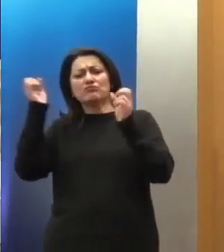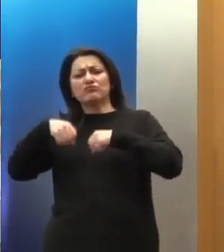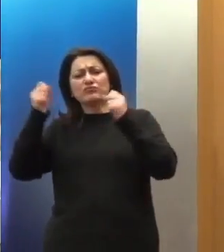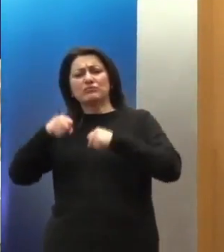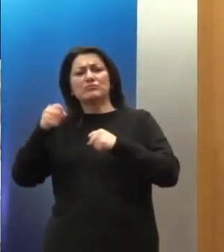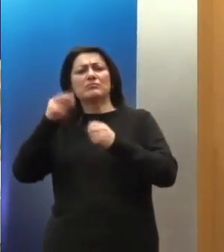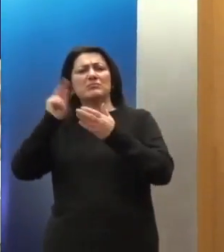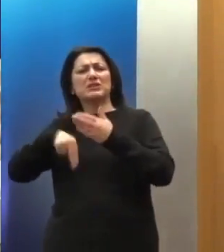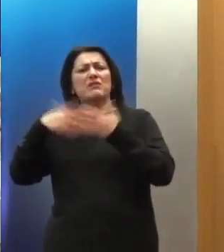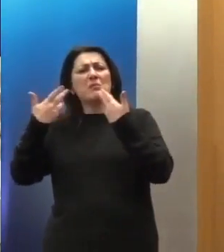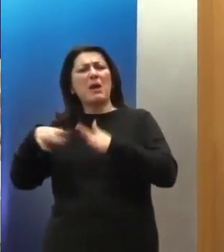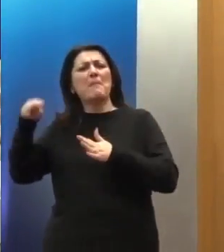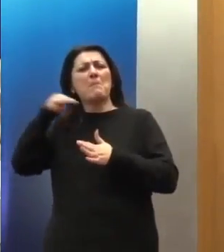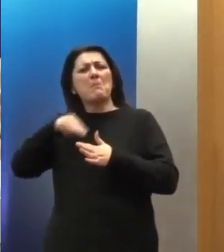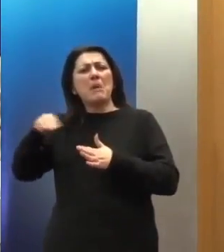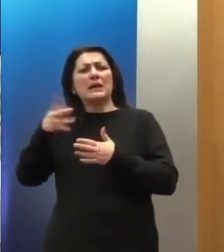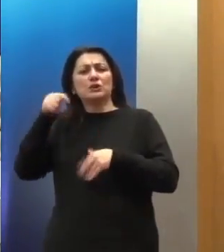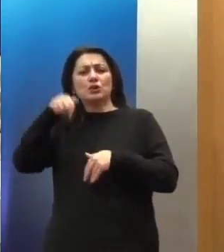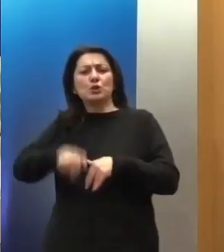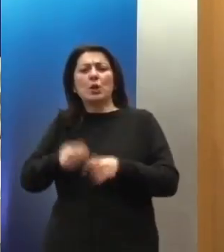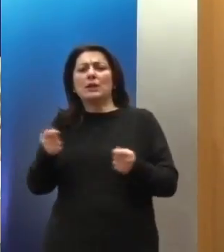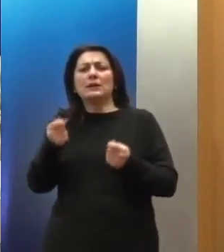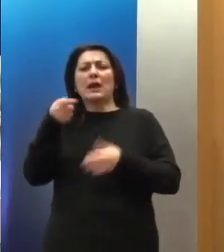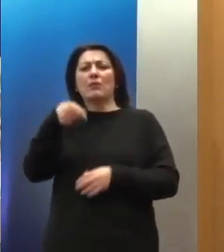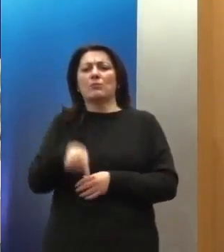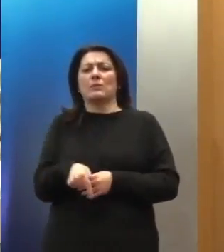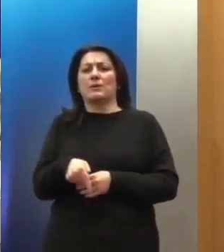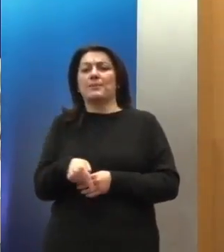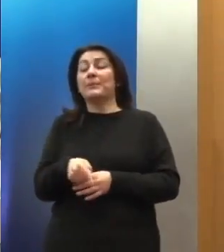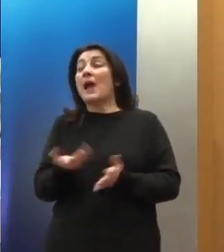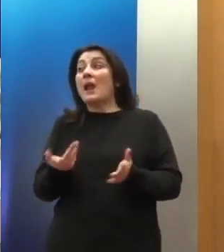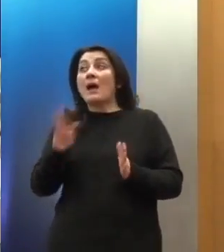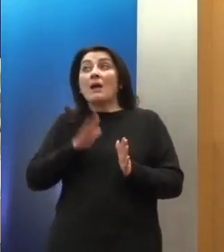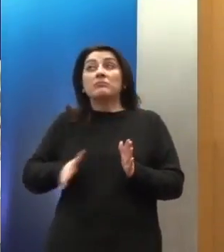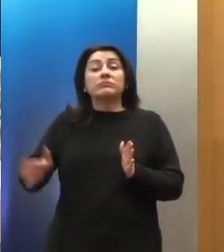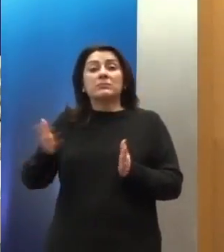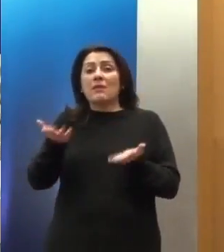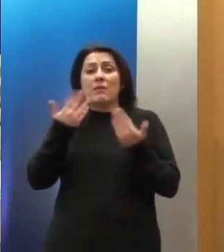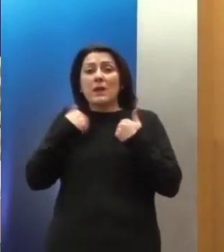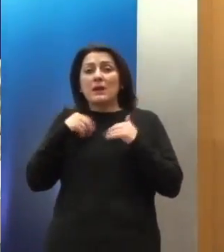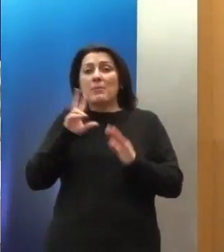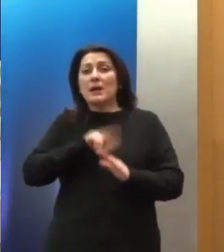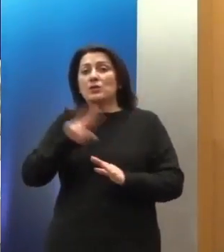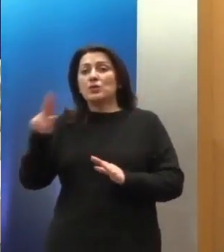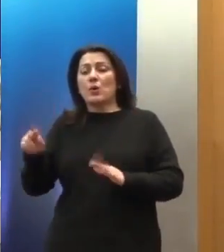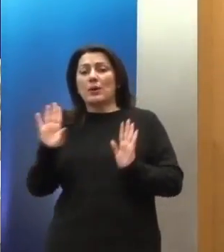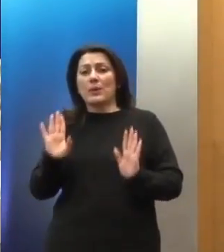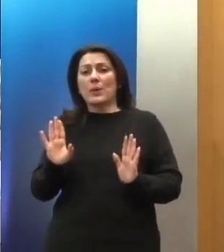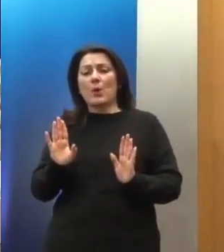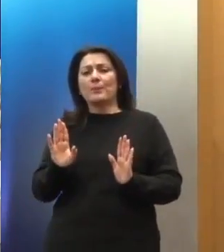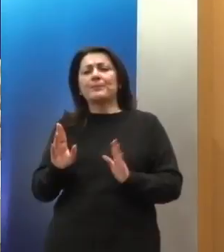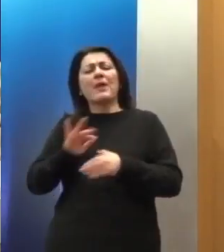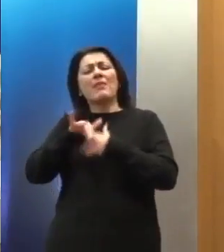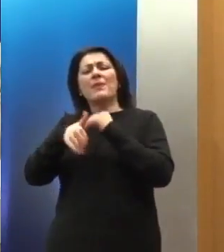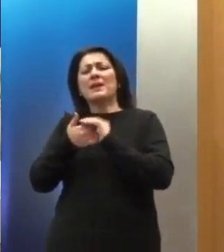Μάστριχτ. Αλλά δεν υπάρχει πουθενά κάτι ανάλογο, ακόμα και να μην είναι θεσμοθετημένο μέσα από τον